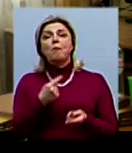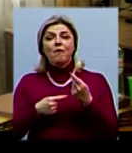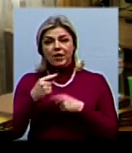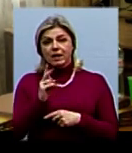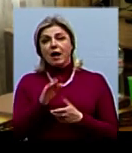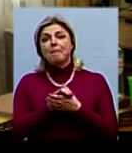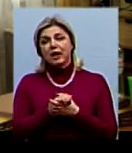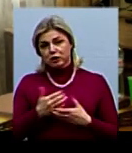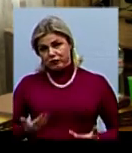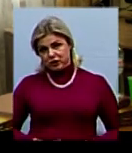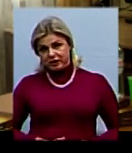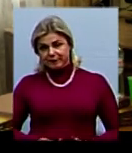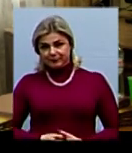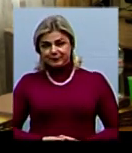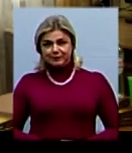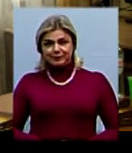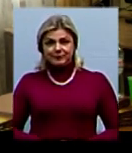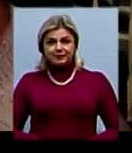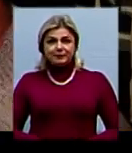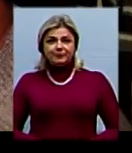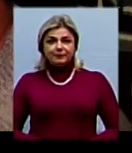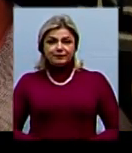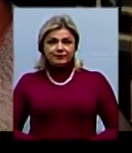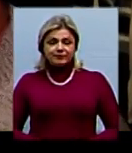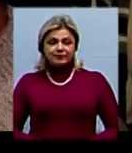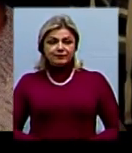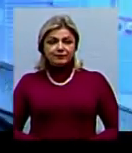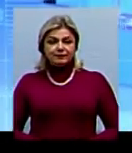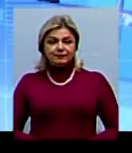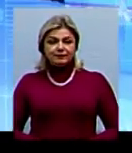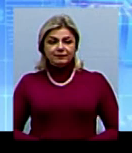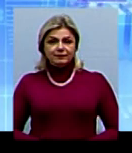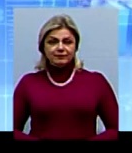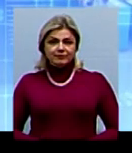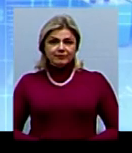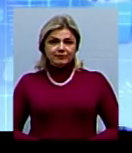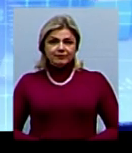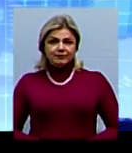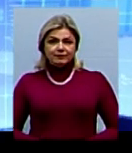життя. Володимир Степанов, Юрій Руденко, телевізійні новини Миколаївщини.